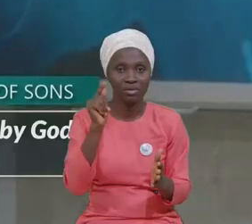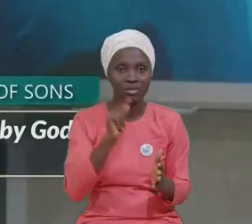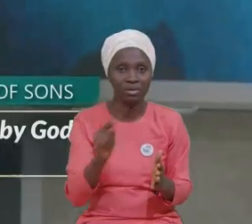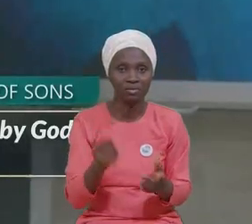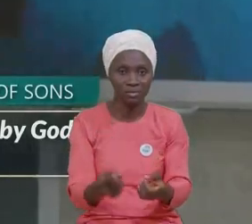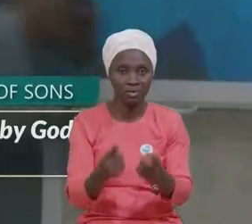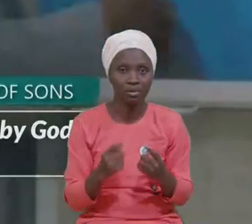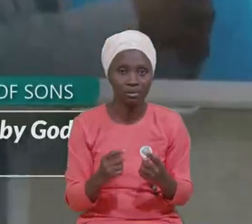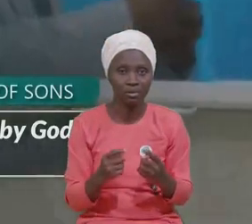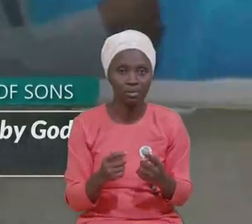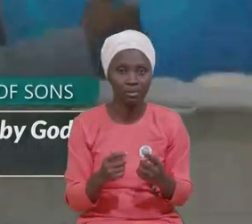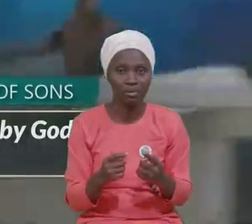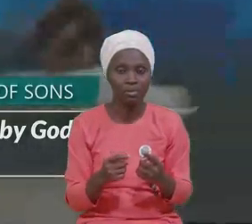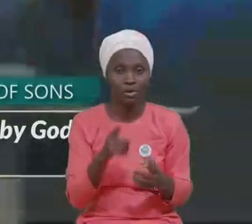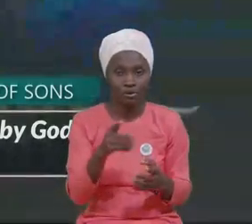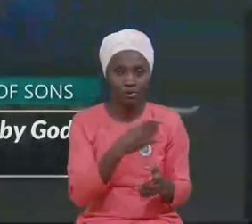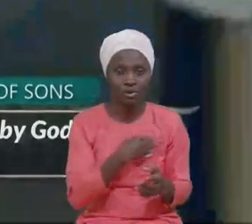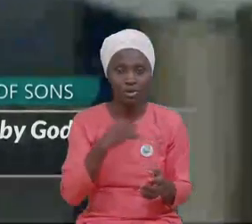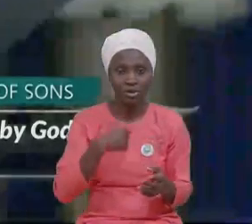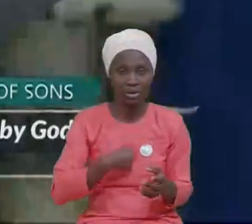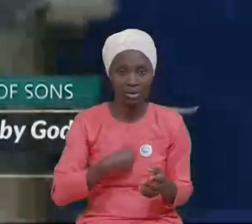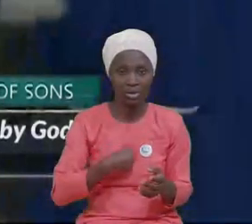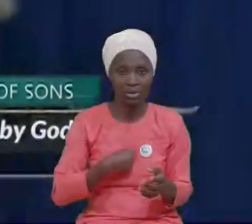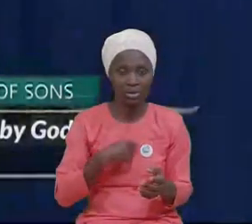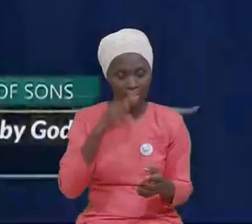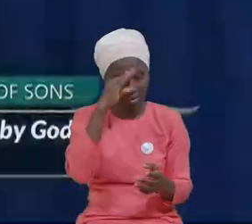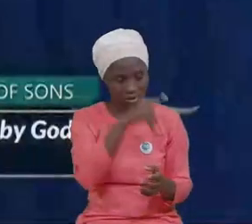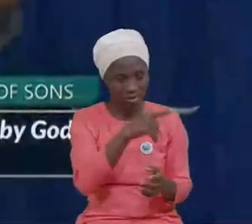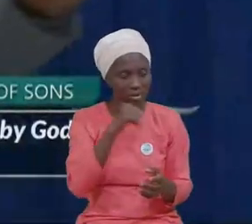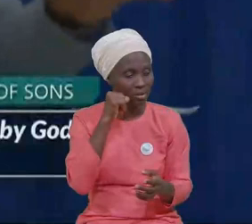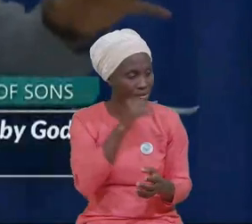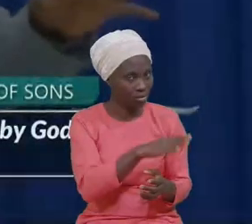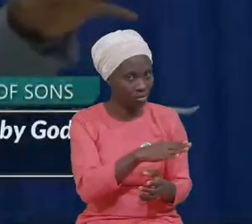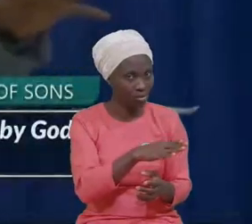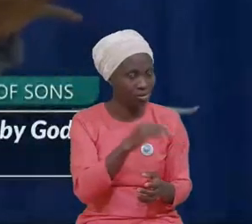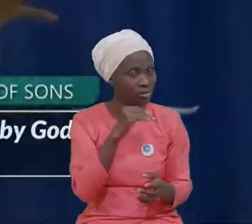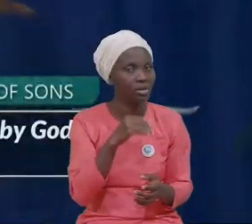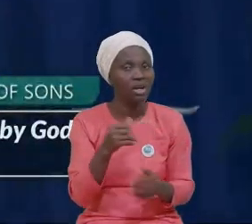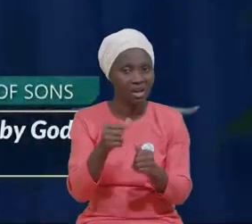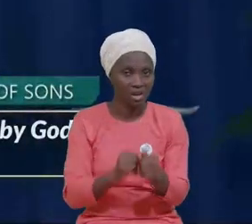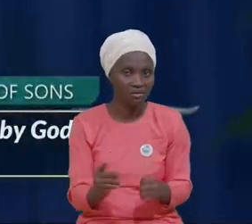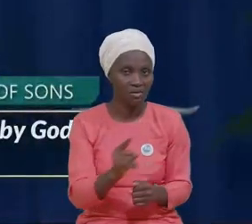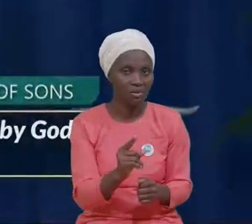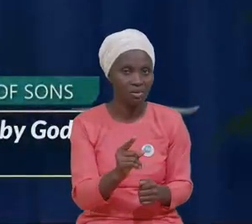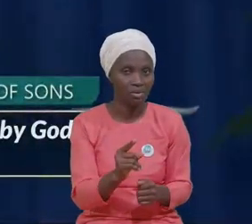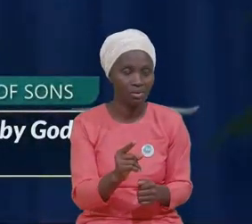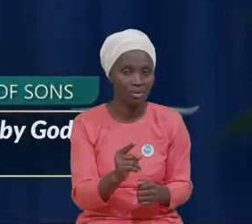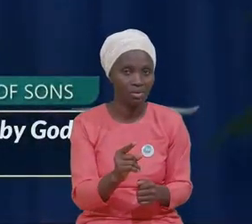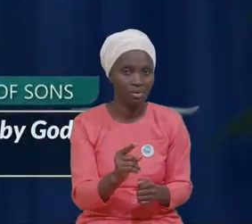4, 16. Approchons donc vous et moi, et elle, chacun,